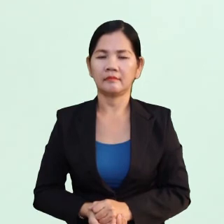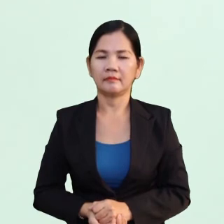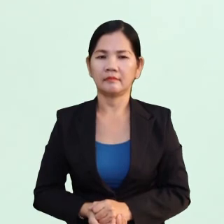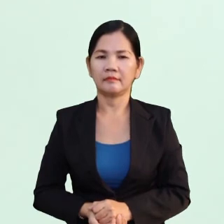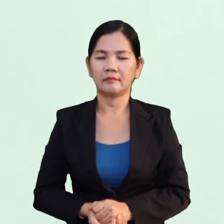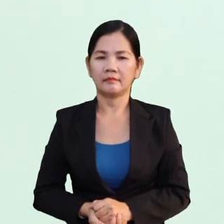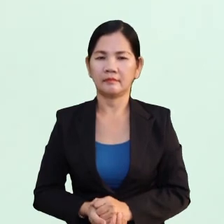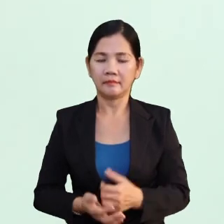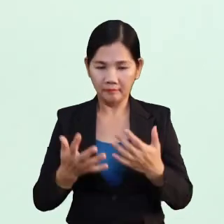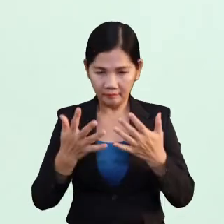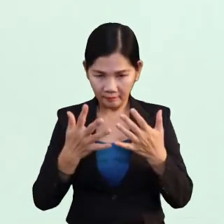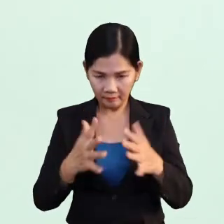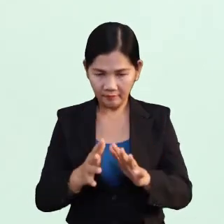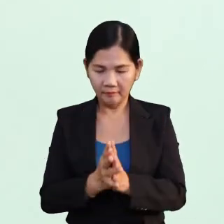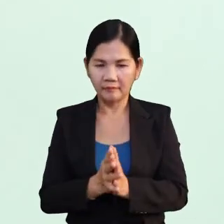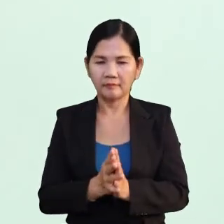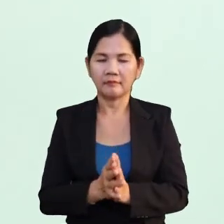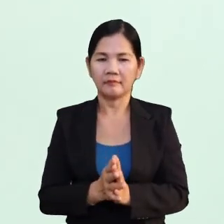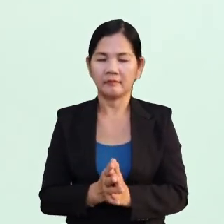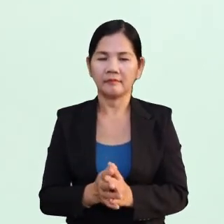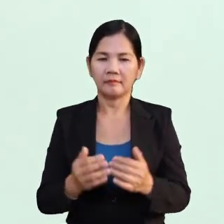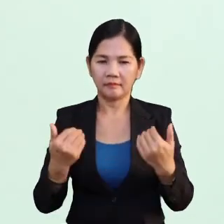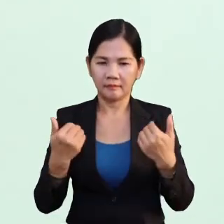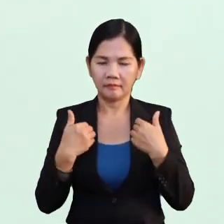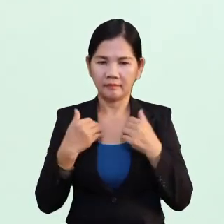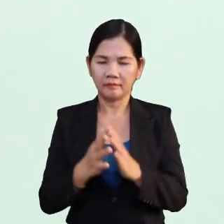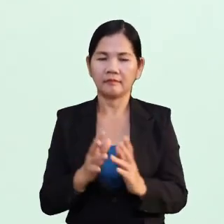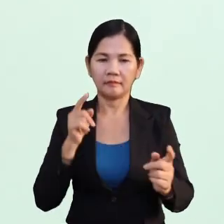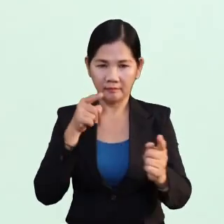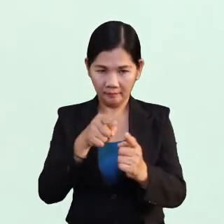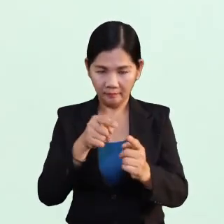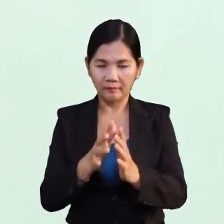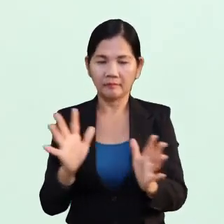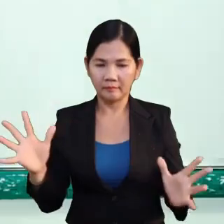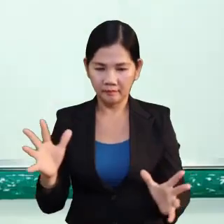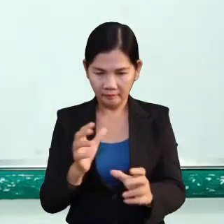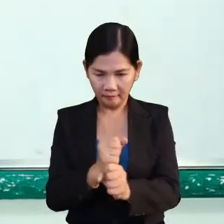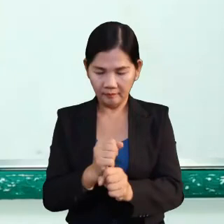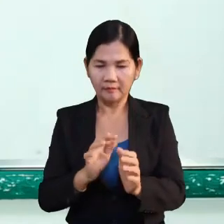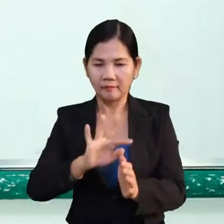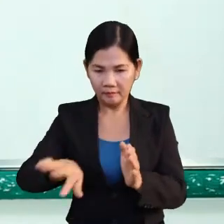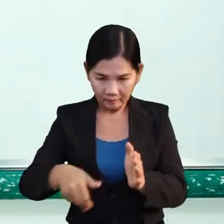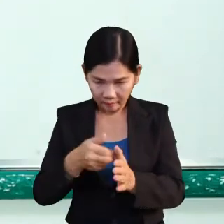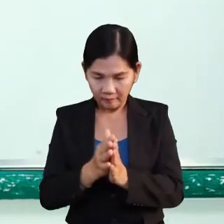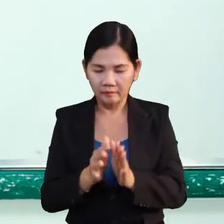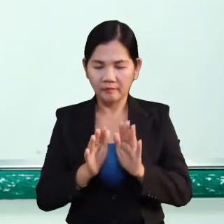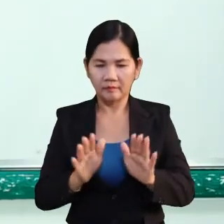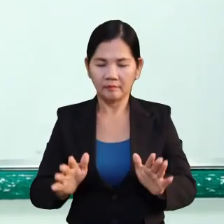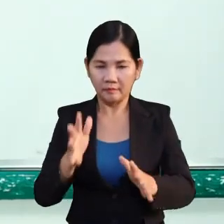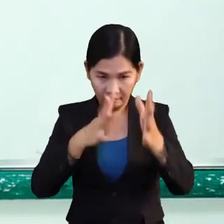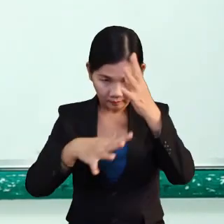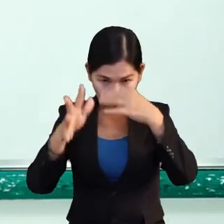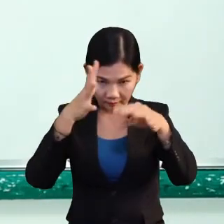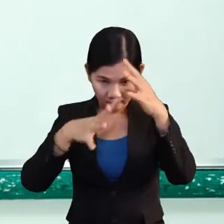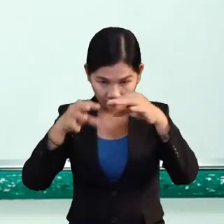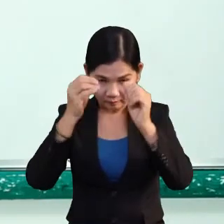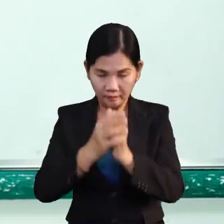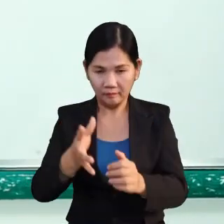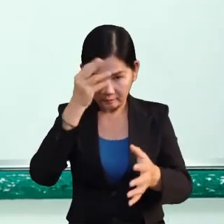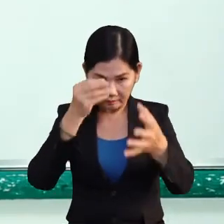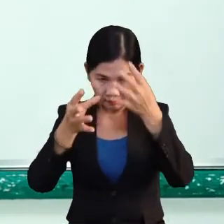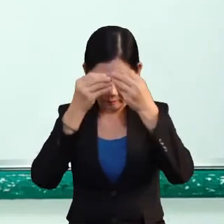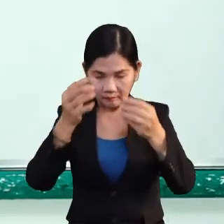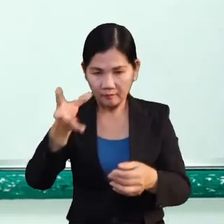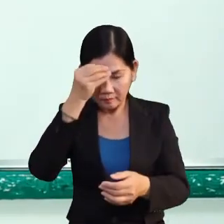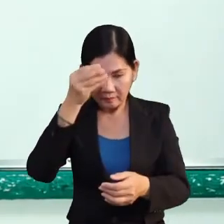ចាបាទរួចរាល់ហើយមេរៀនអ្នកគ្រូក៏បានដល់ទីបញ្ចប់ដែរចាអ្នកគ្រូក៏សូមអរគុណកូនកូនដែលបានយកចិត្តទុកដាក់សិក្សាជាមួយអ្ន